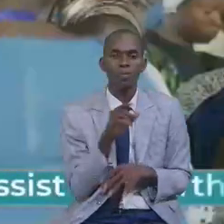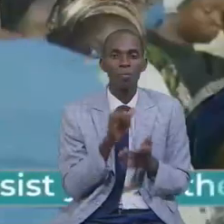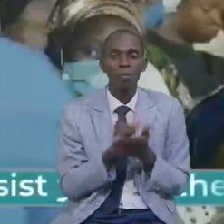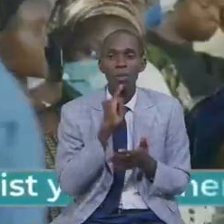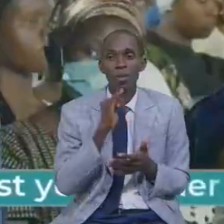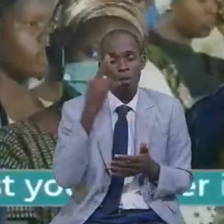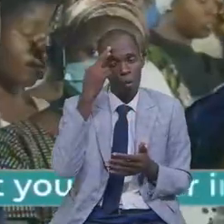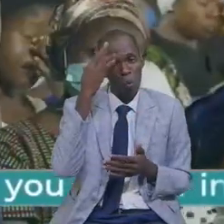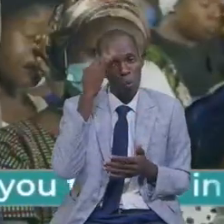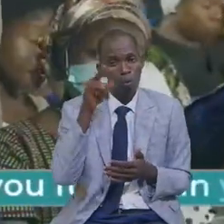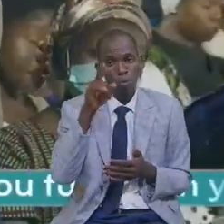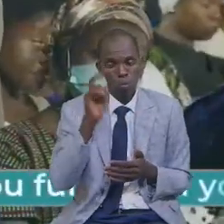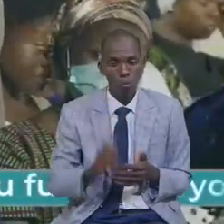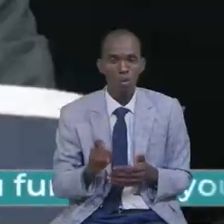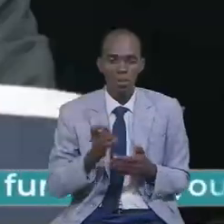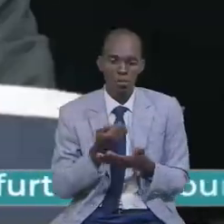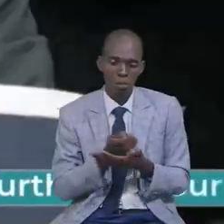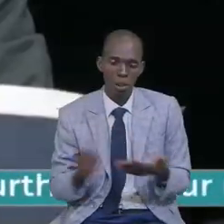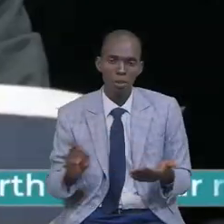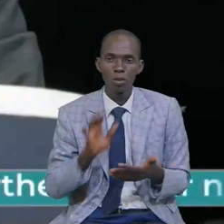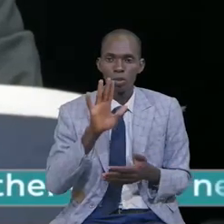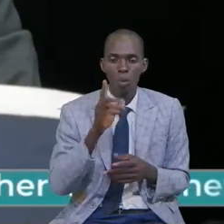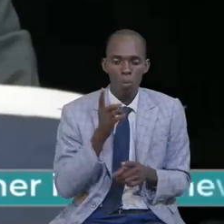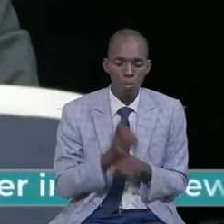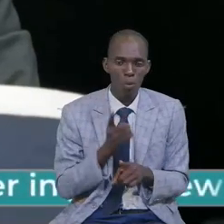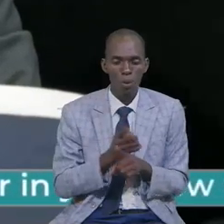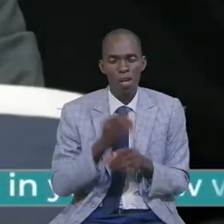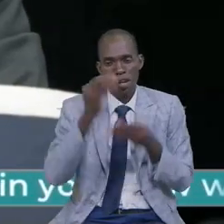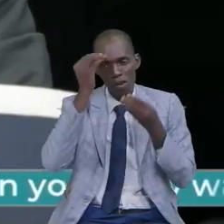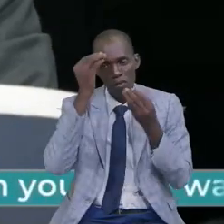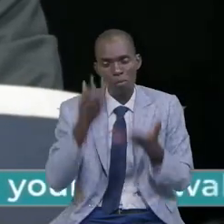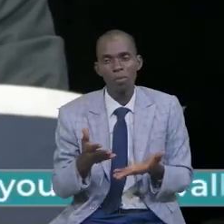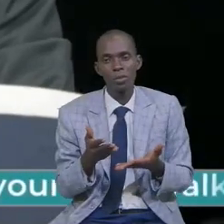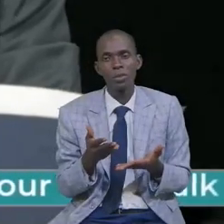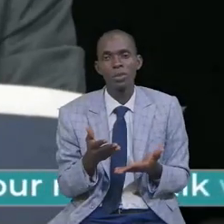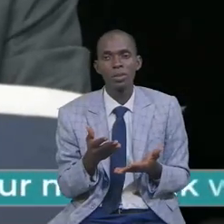donner les informations appropriées,